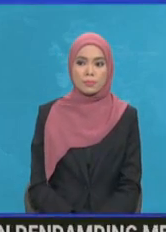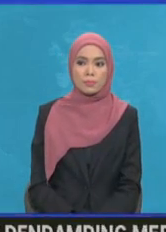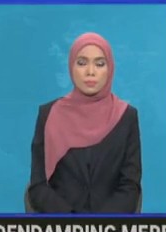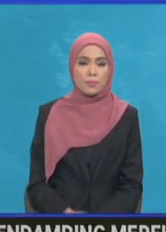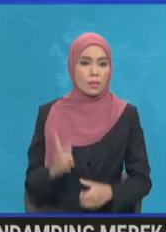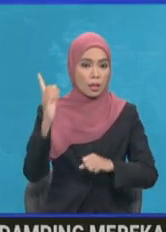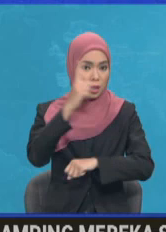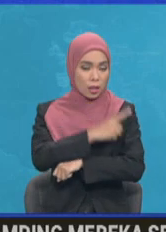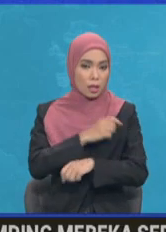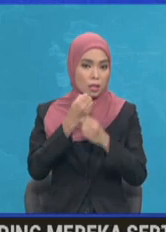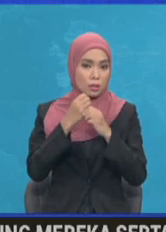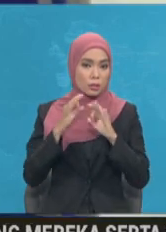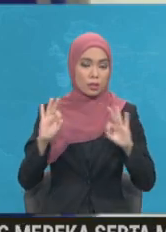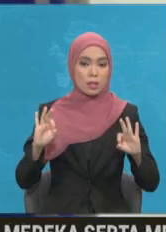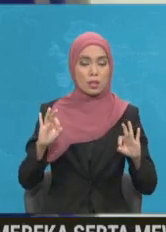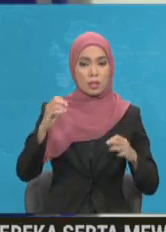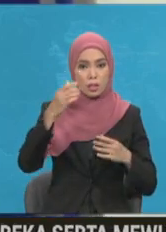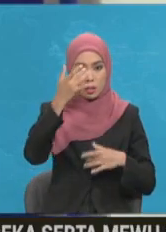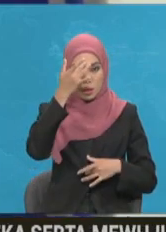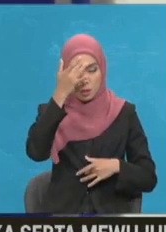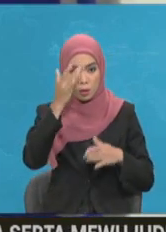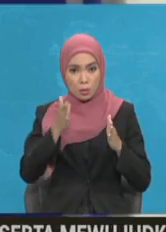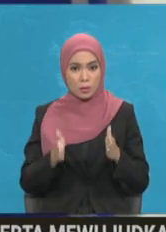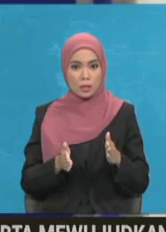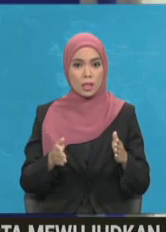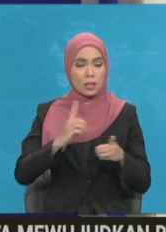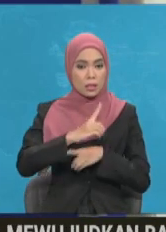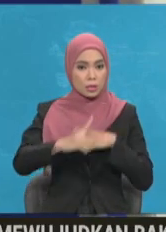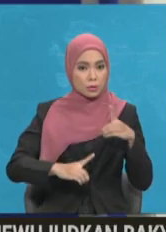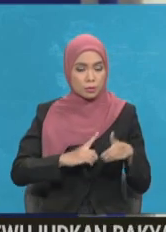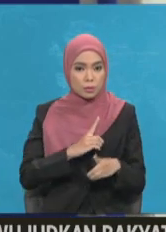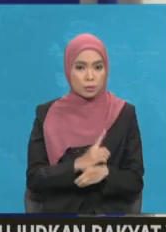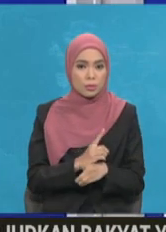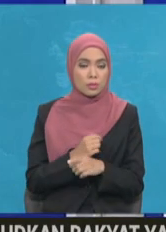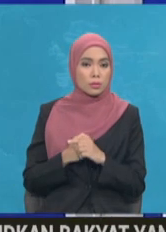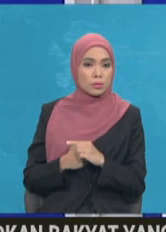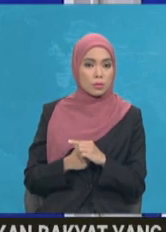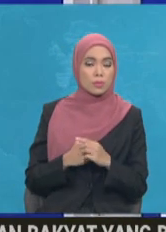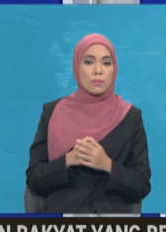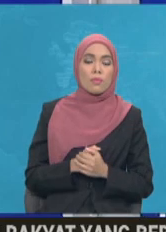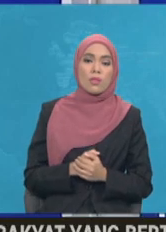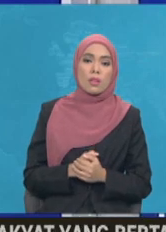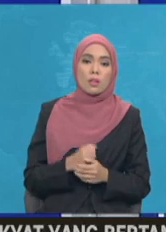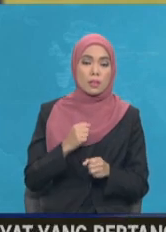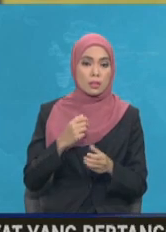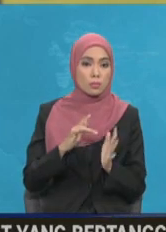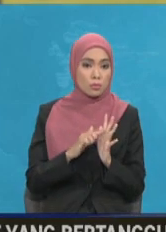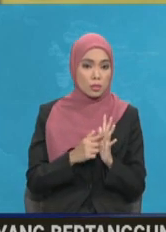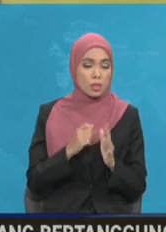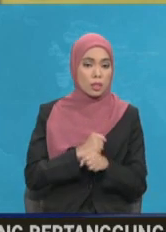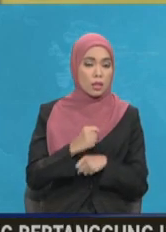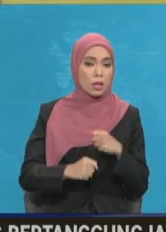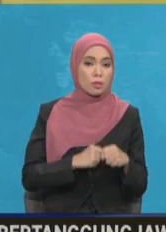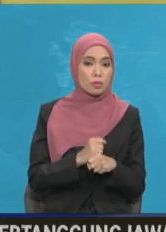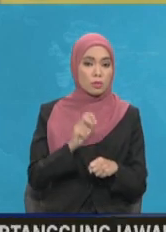hari keselamatan pesakit sedunia secara resmi diadakan di bawah naungan pertumbuhan kesehatan sedunia pada tahun 2019